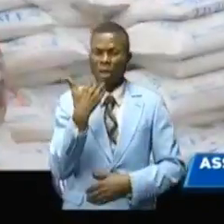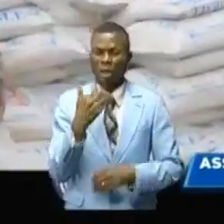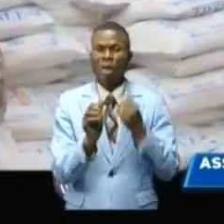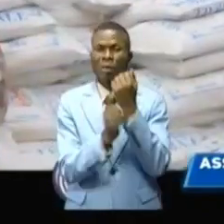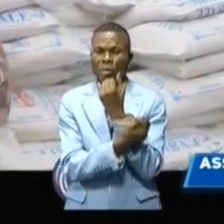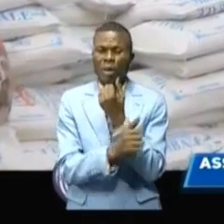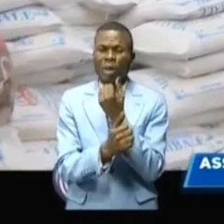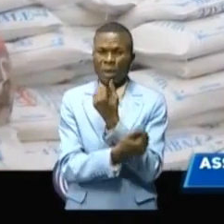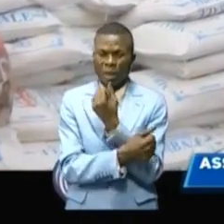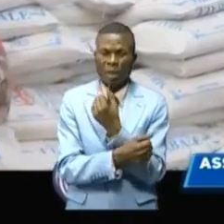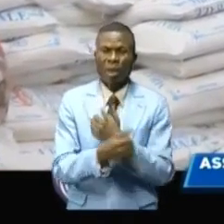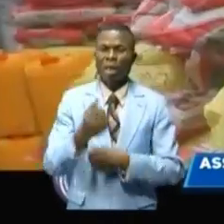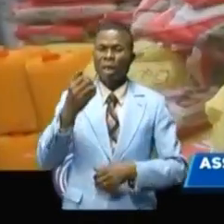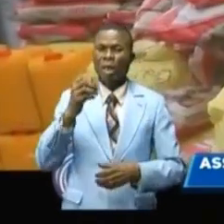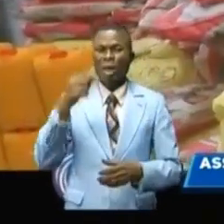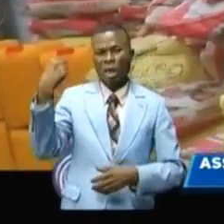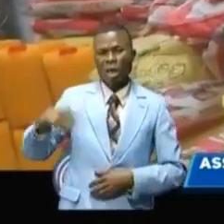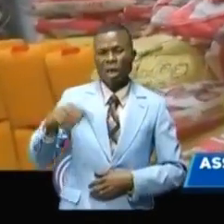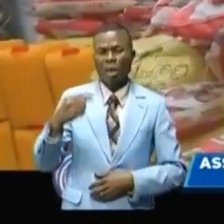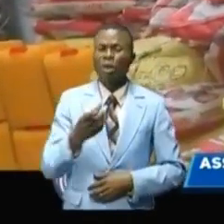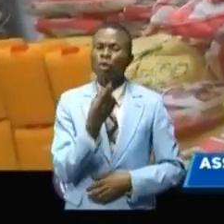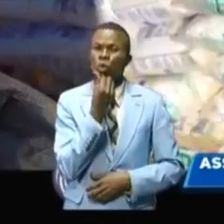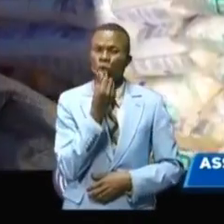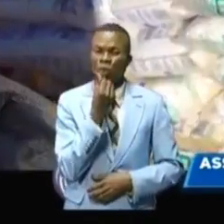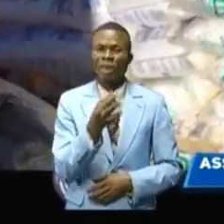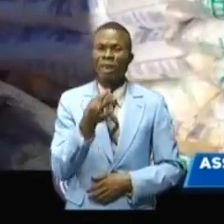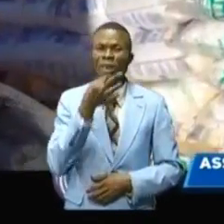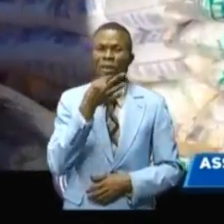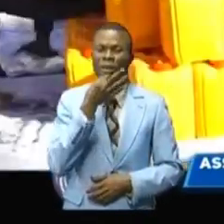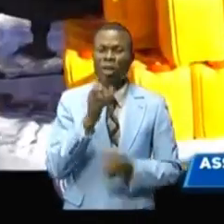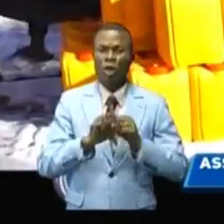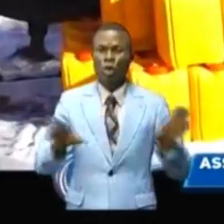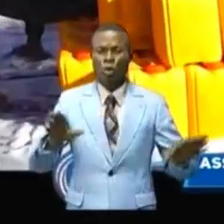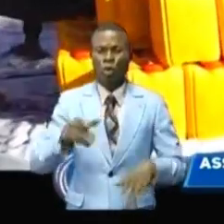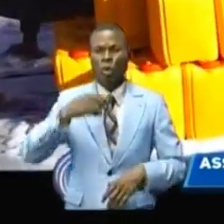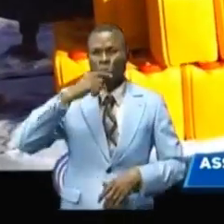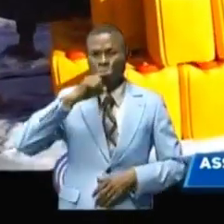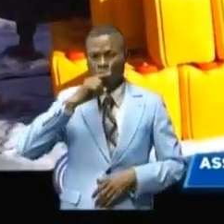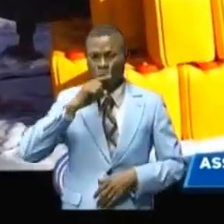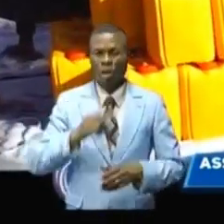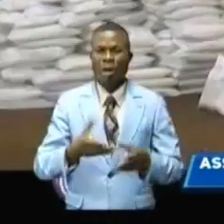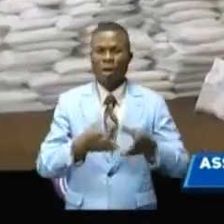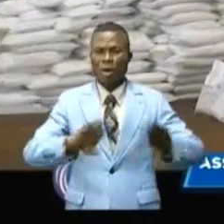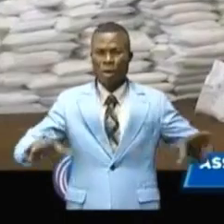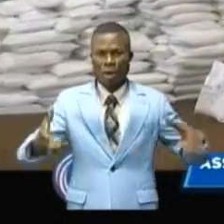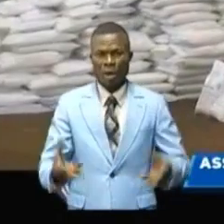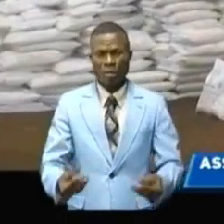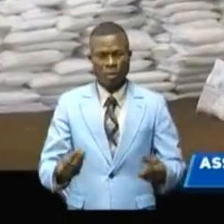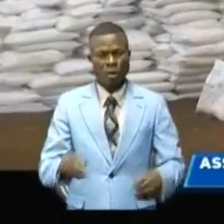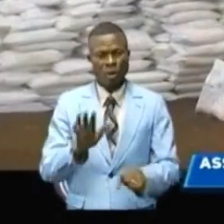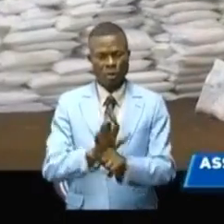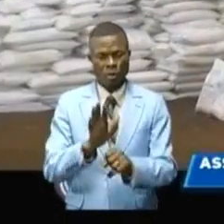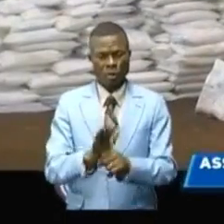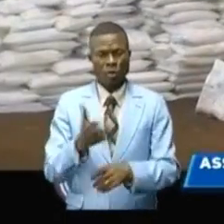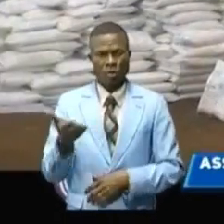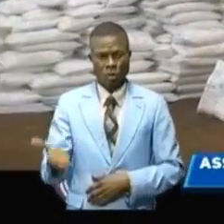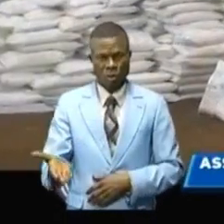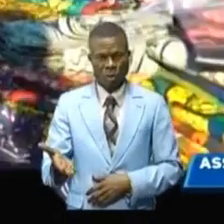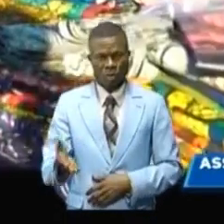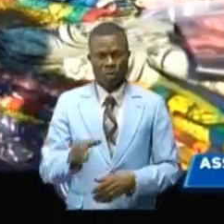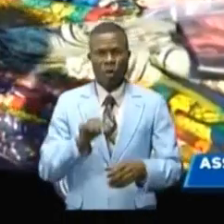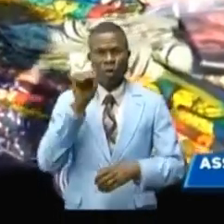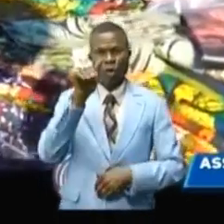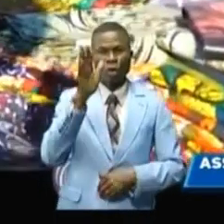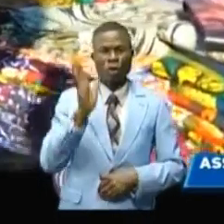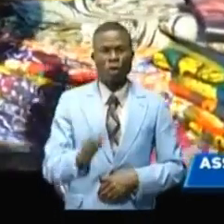maïs, haricots, sucre, sel, huile de palme, de matelas, pour ne citer que ça. C'est le directeur